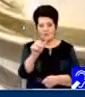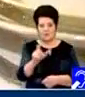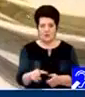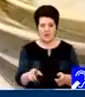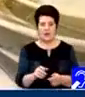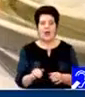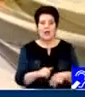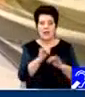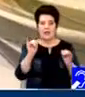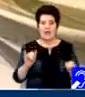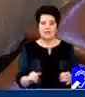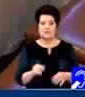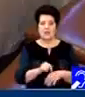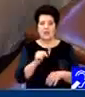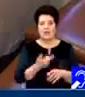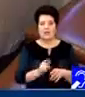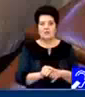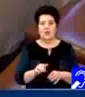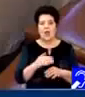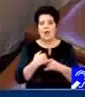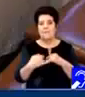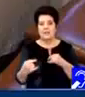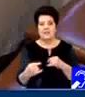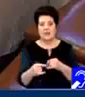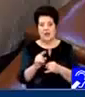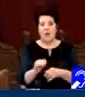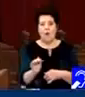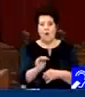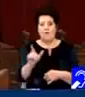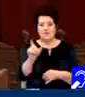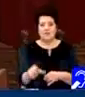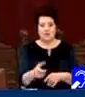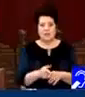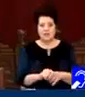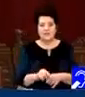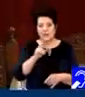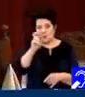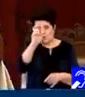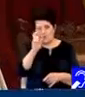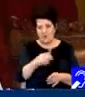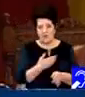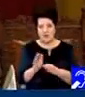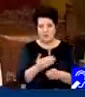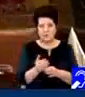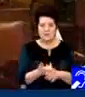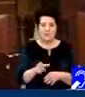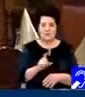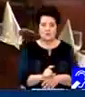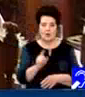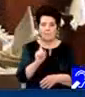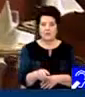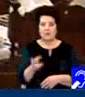Creșterea prețurilor a afectat până și mesele oficialilor. Cel puțin acesta este argumentul guvernului, care a majorat alocațiile financiare